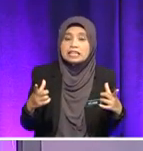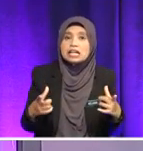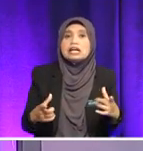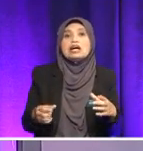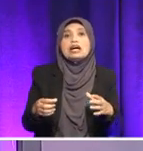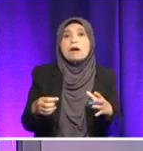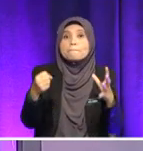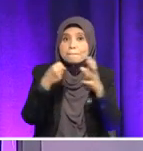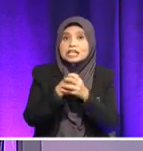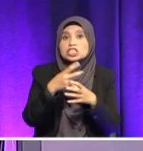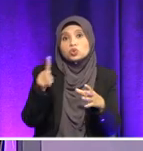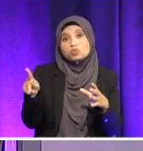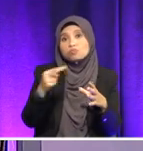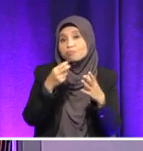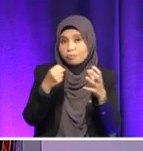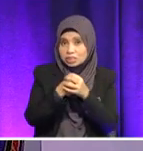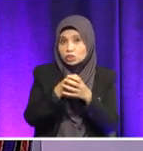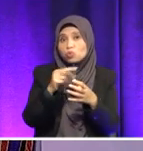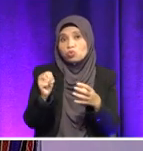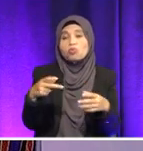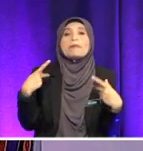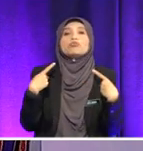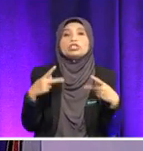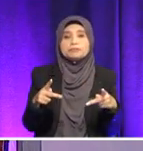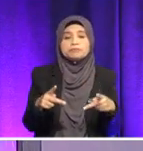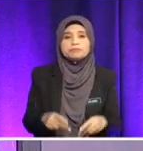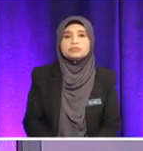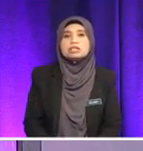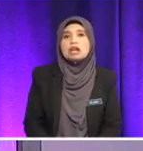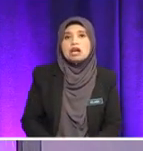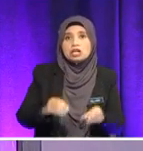kita bilang kasih seterusnya langkah yang keempat